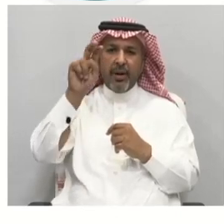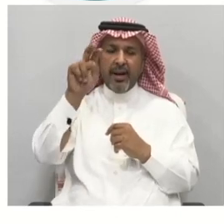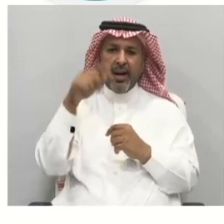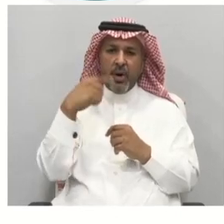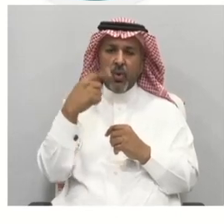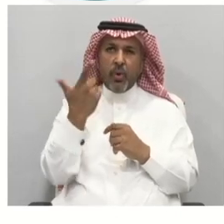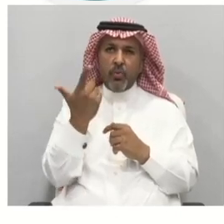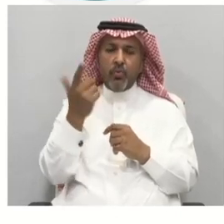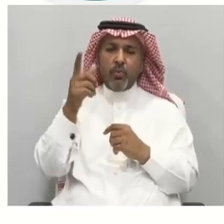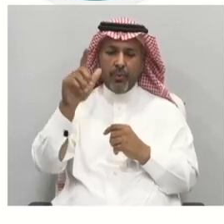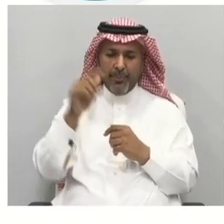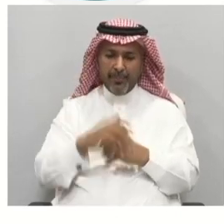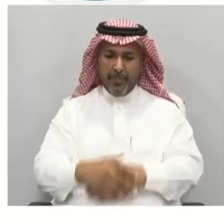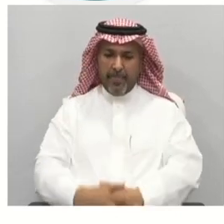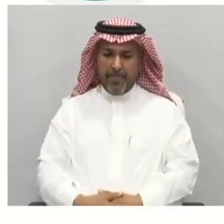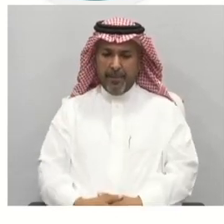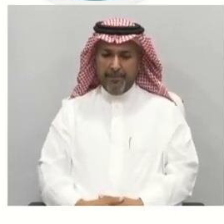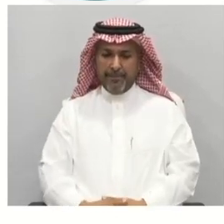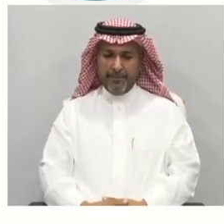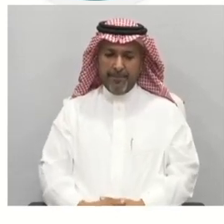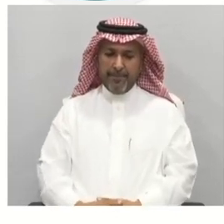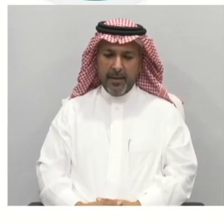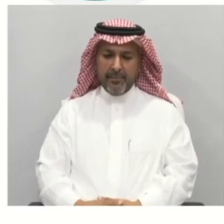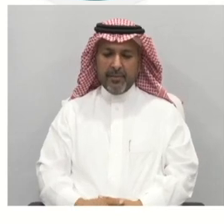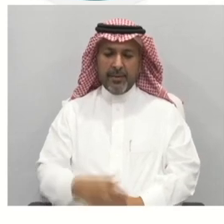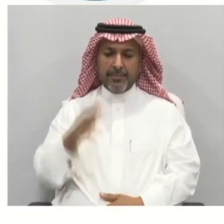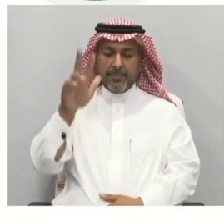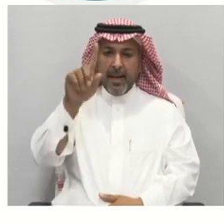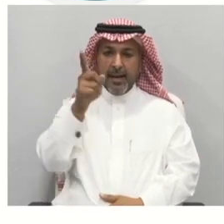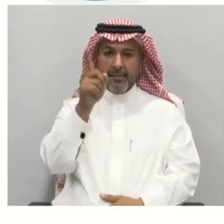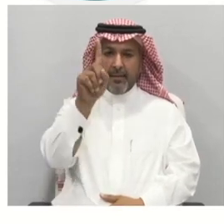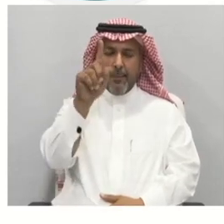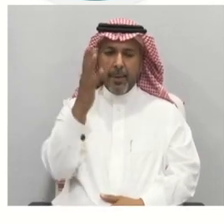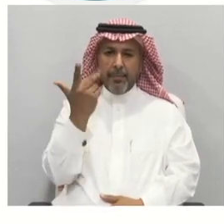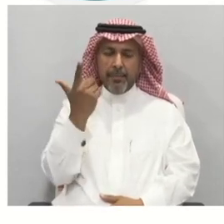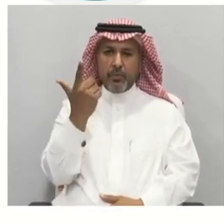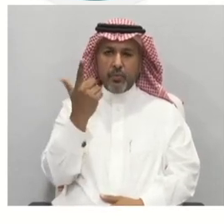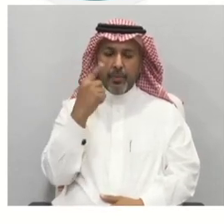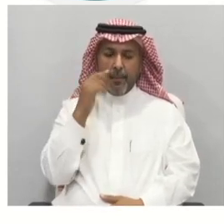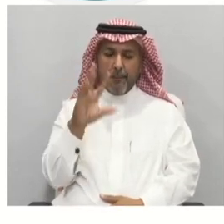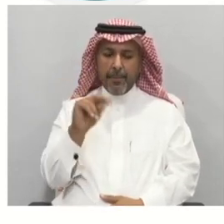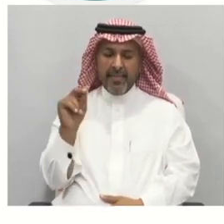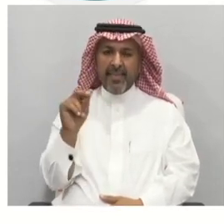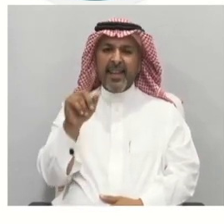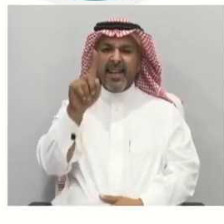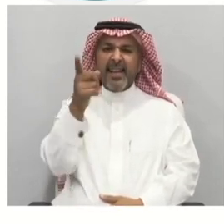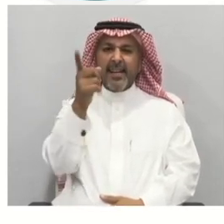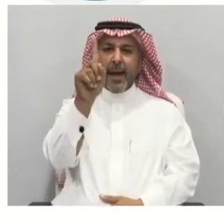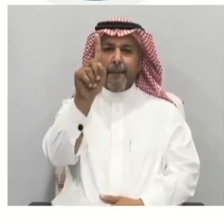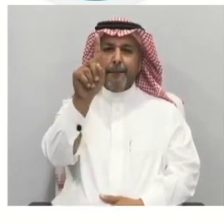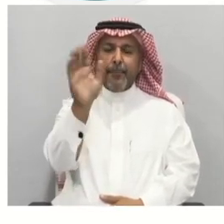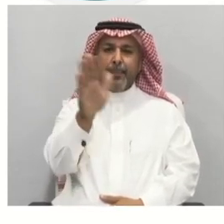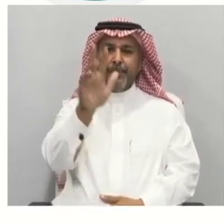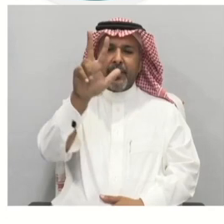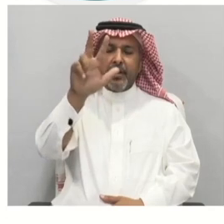في اللغه على المالك والسيد والمدبر والمربي وذكرنا انه اذا اطلق على غيره لابد ان